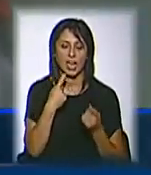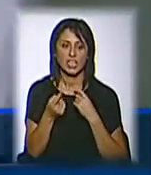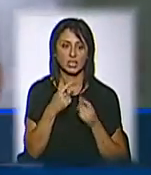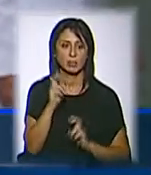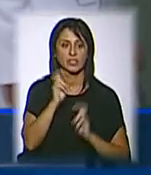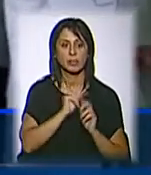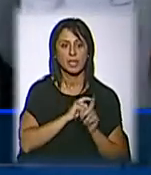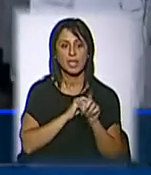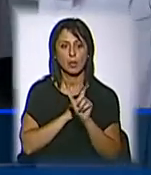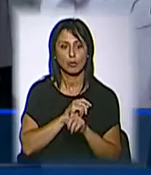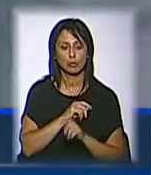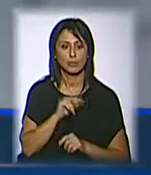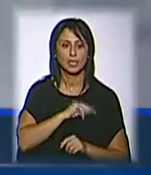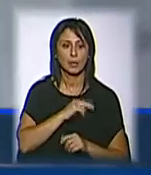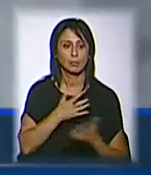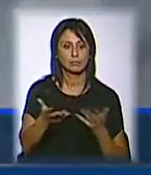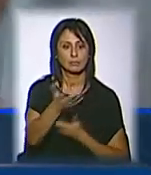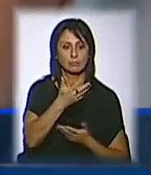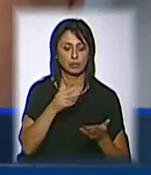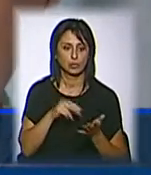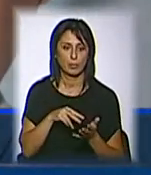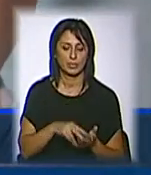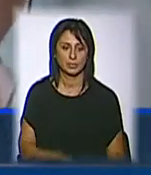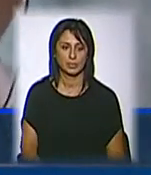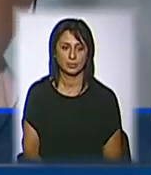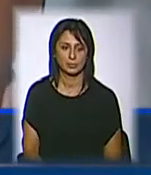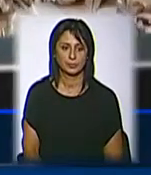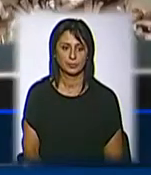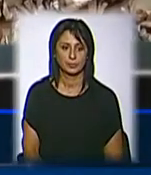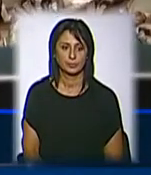გაესაუბრნენ საწარმოს თანამშრომლებს და სამუშაო გარემო შეაფასეს.